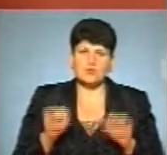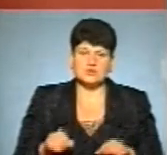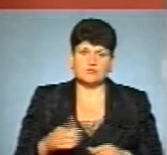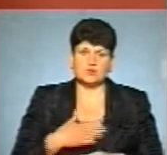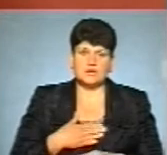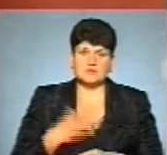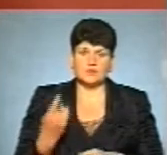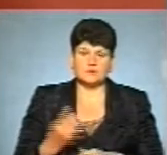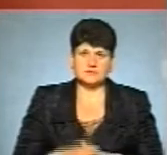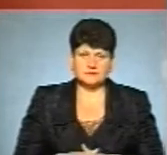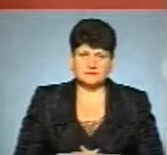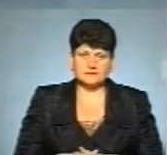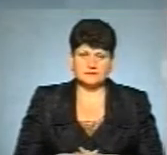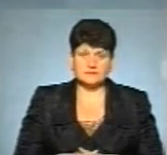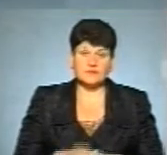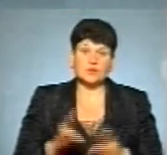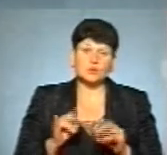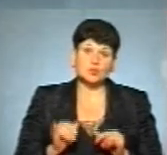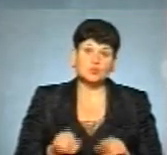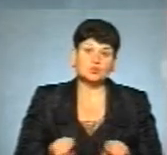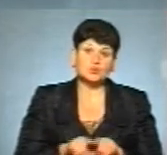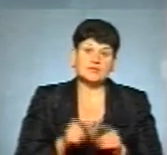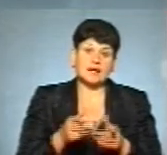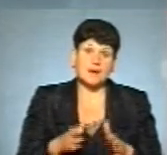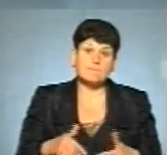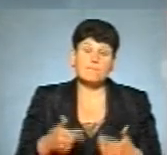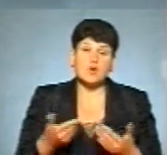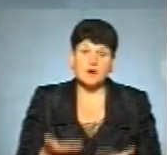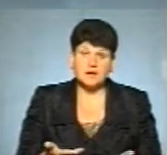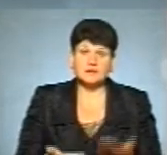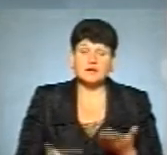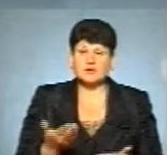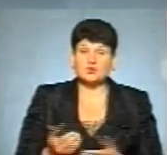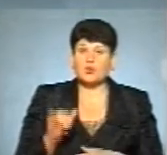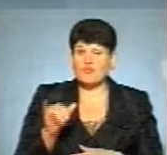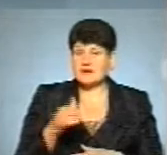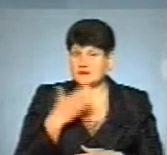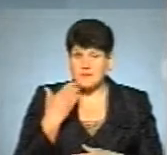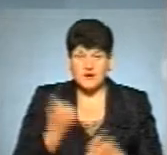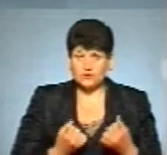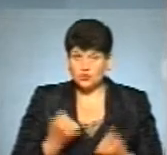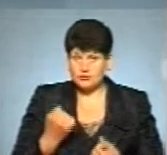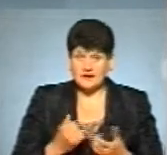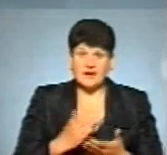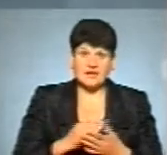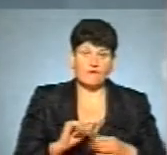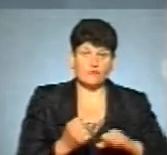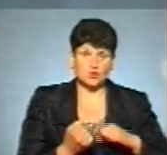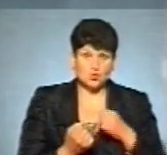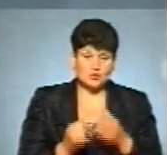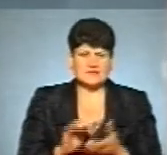області? Скажемо. Ну, тут така порада, що якщо у вас немає автомобіля, а є автомобіль друзів,